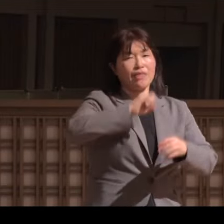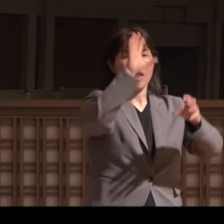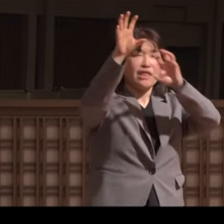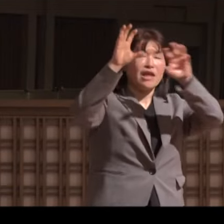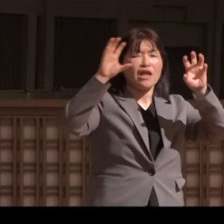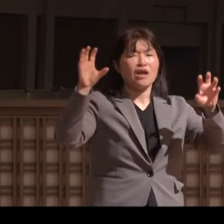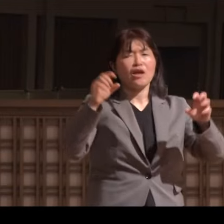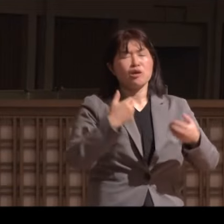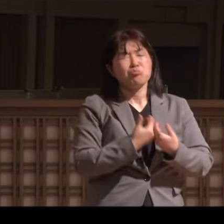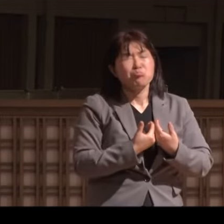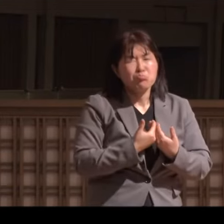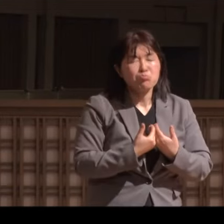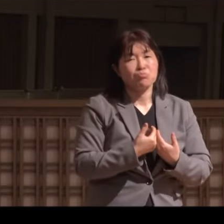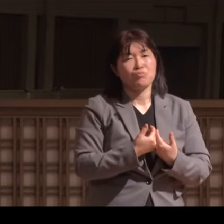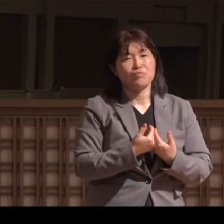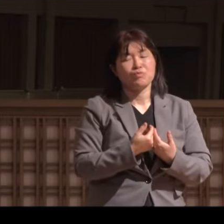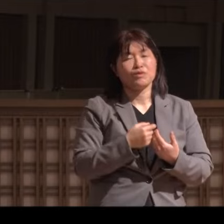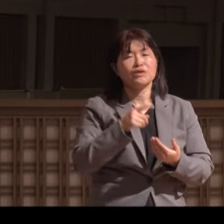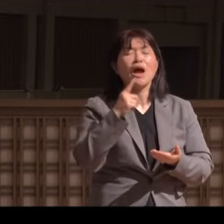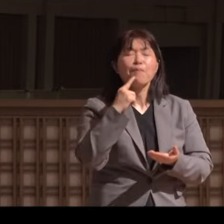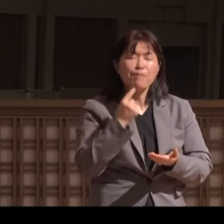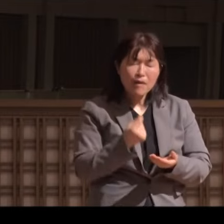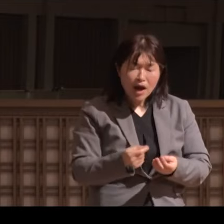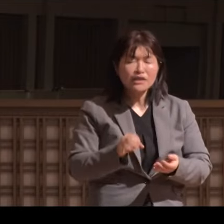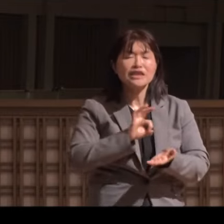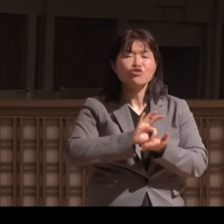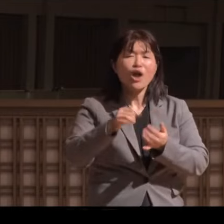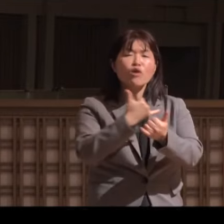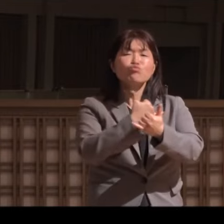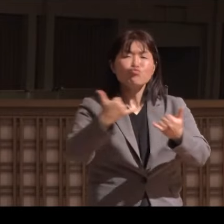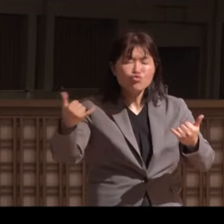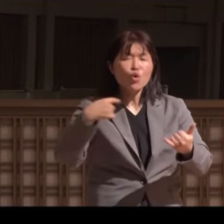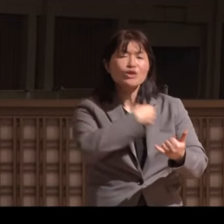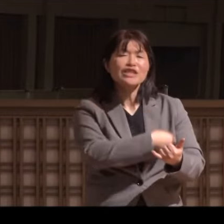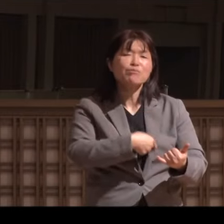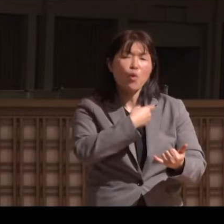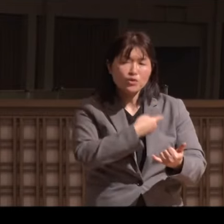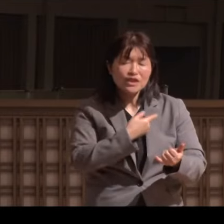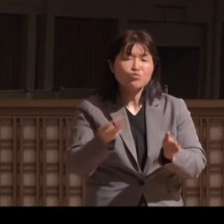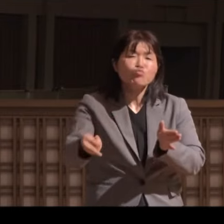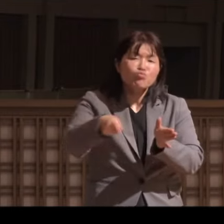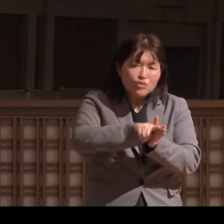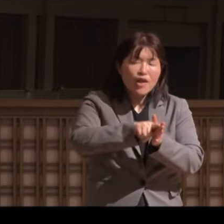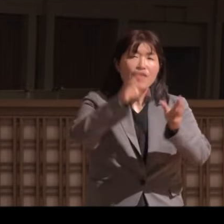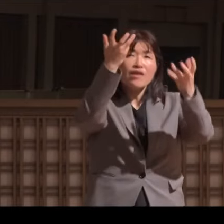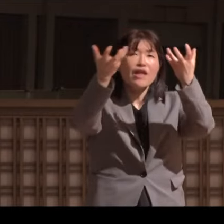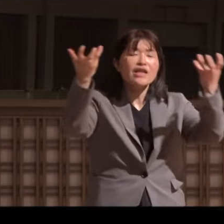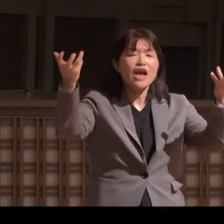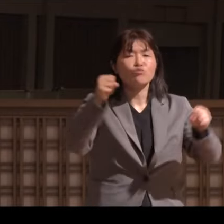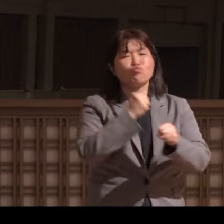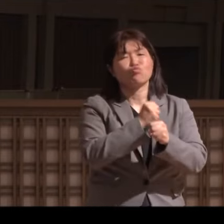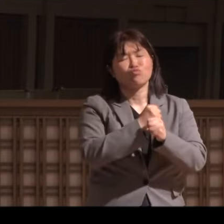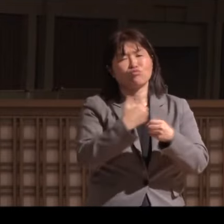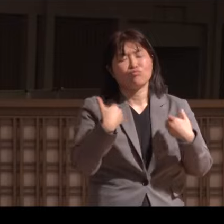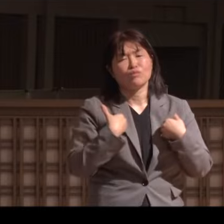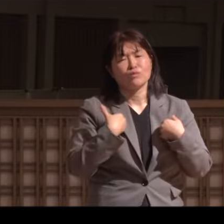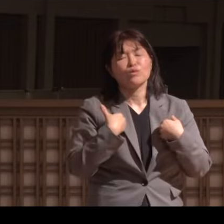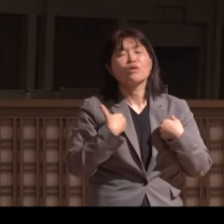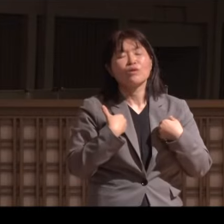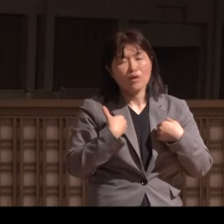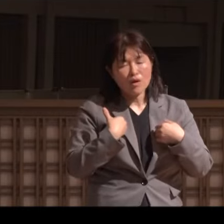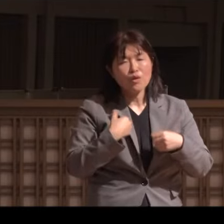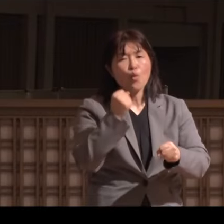がどうも気持ち悪かったやっぱり使う人たちの話聞きながらあのデザインしなきゃいけないだろうということでワークショップというのをやり始め